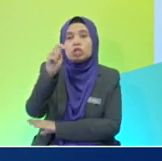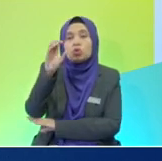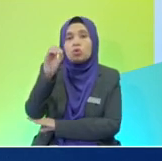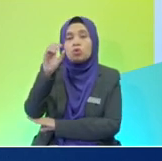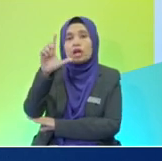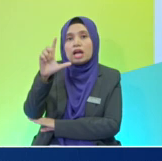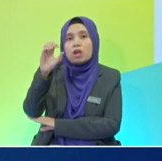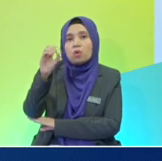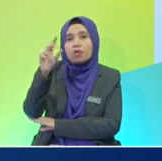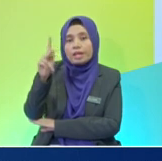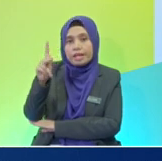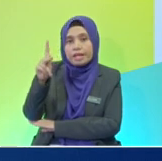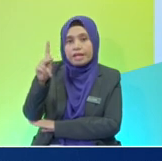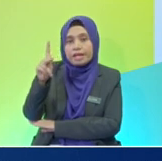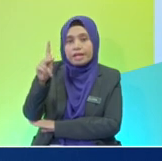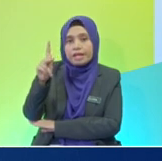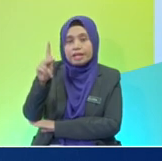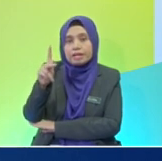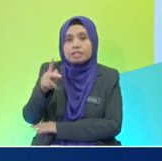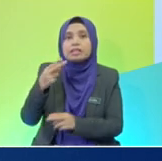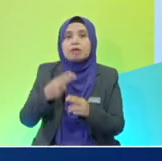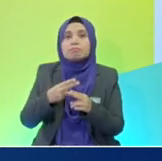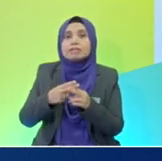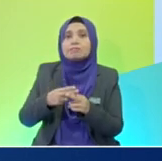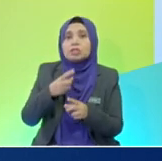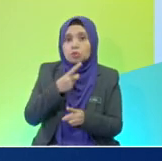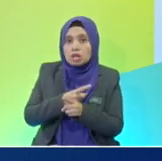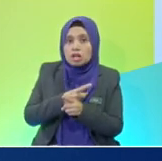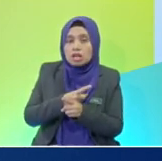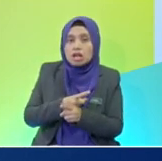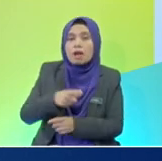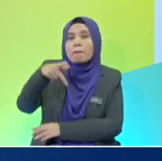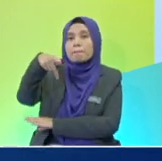namun sebenarnya adalah tuluk Panca rongga bukan